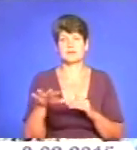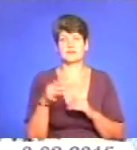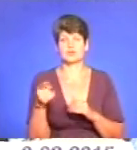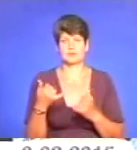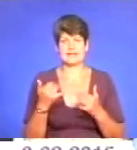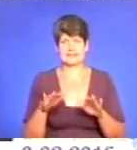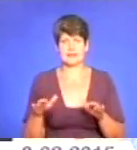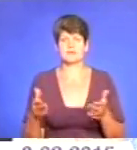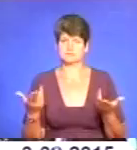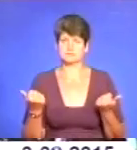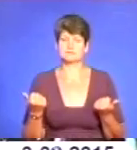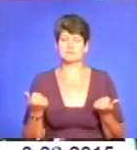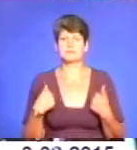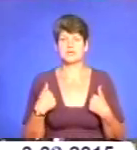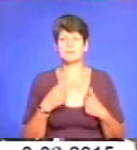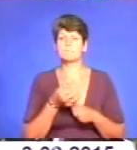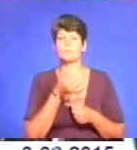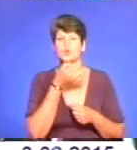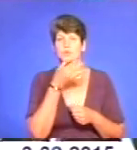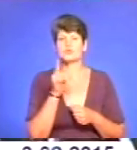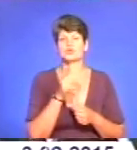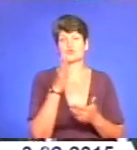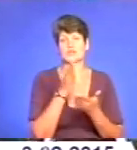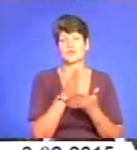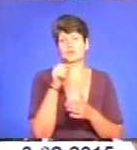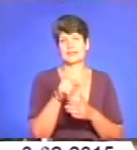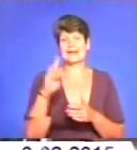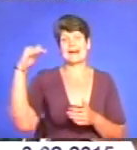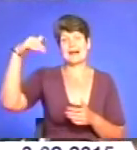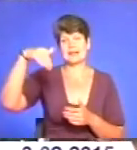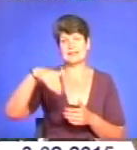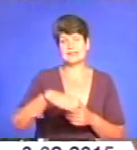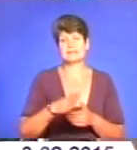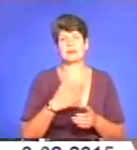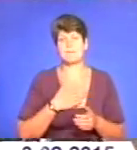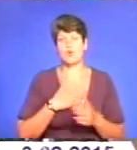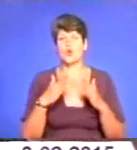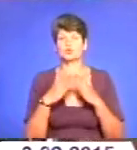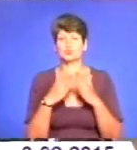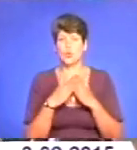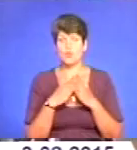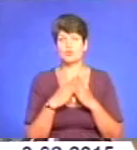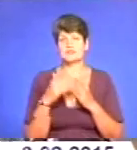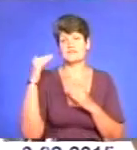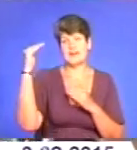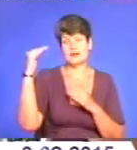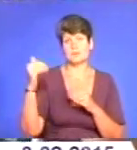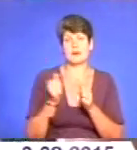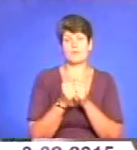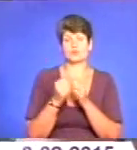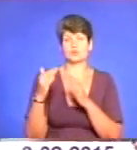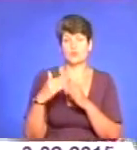для діток? Так. Мені подобається, що стоїть така гірка, як біля мого дому зверху. І мені подобаються